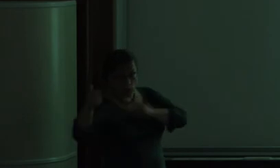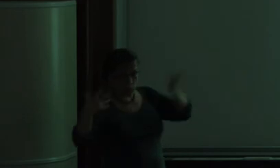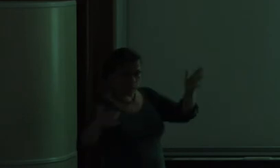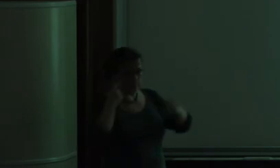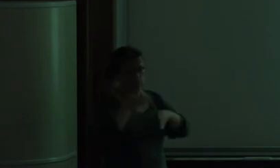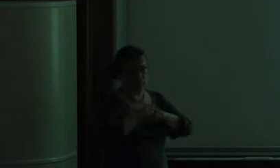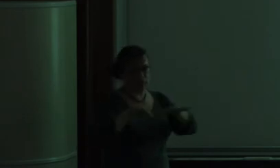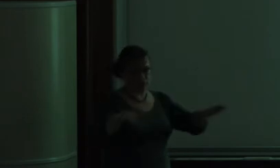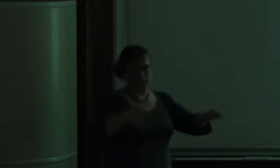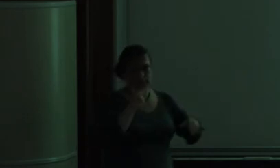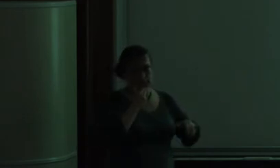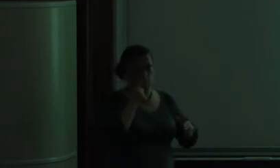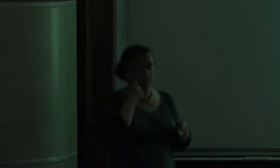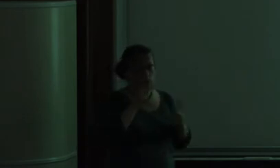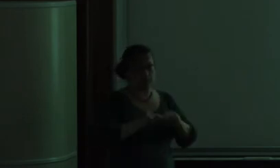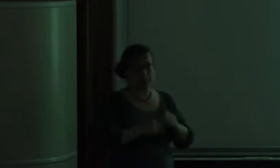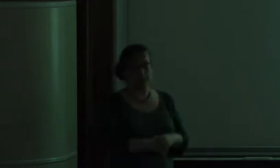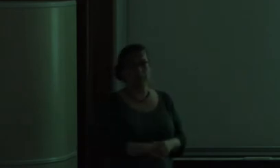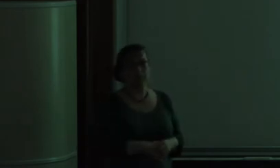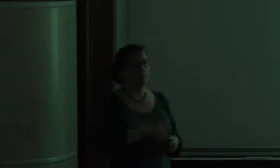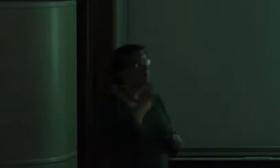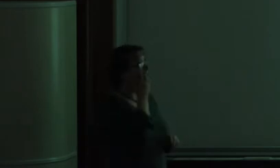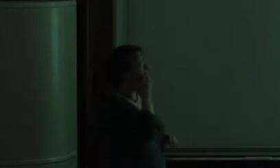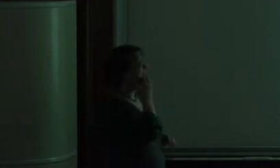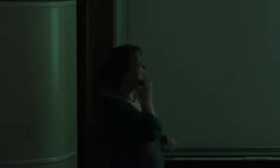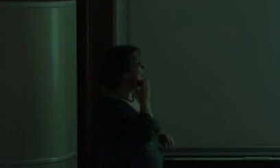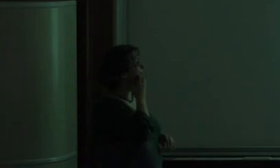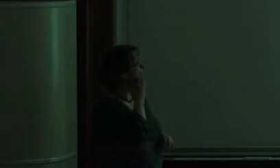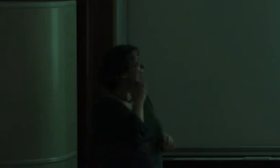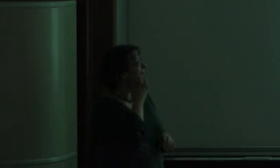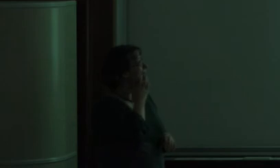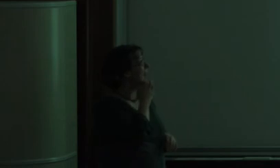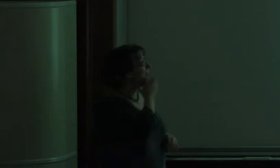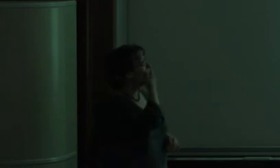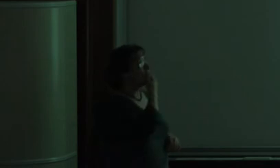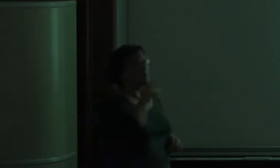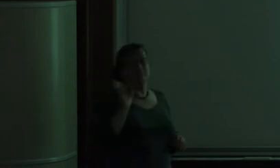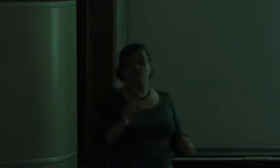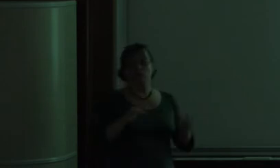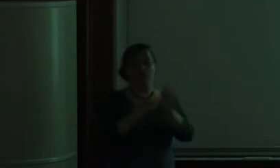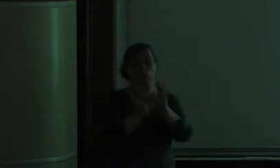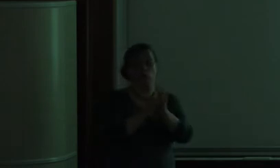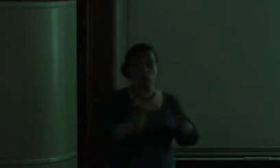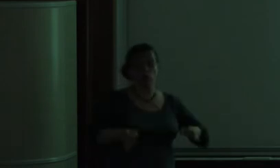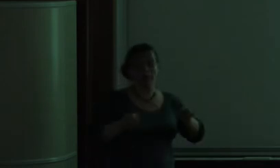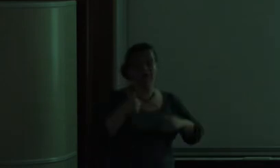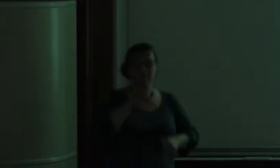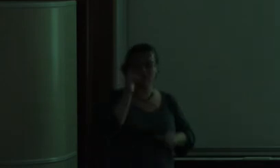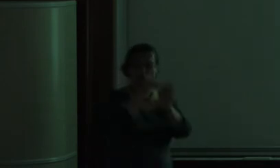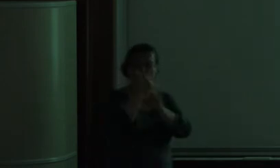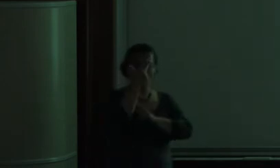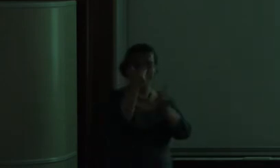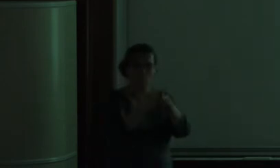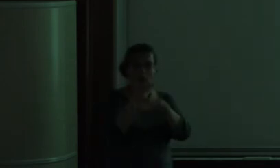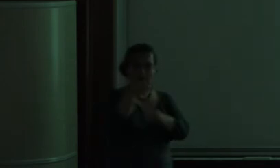Et on va en parler tout de suite pourquoi. Regardez cette petite fonction. C'est une fonction parfaitement normale. Sauf qu'il y a 3 returns dedans. Et si vous